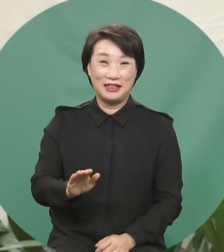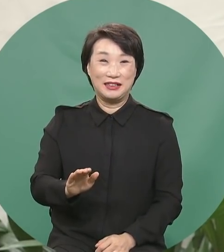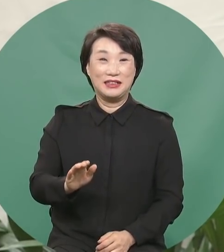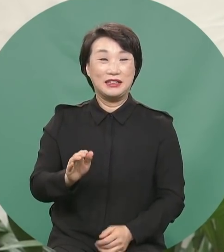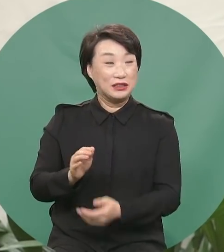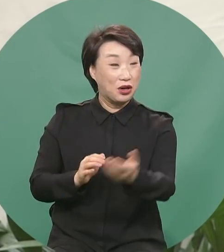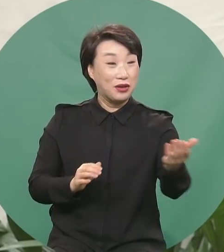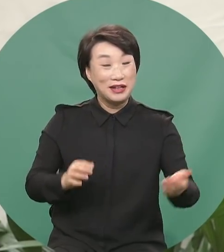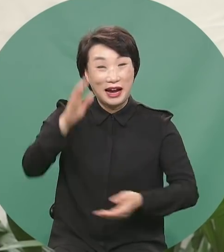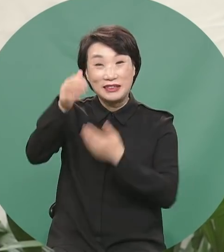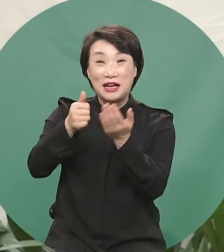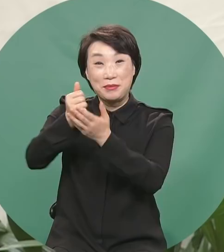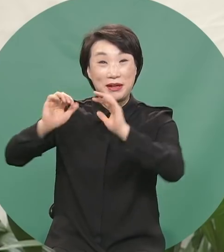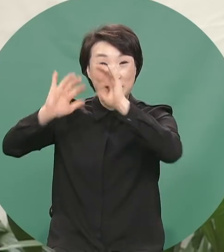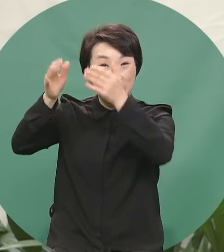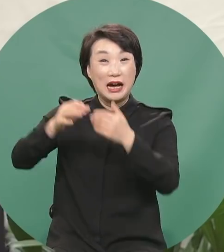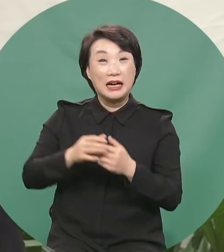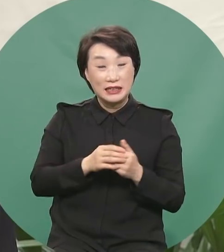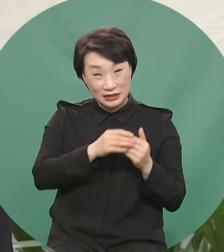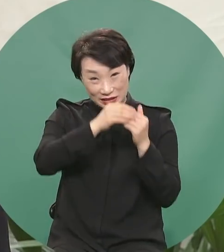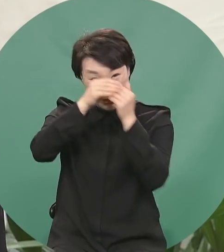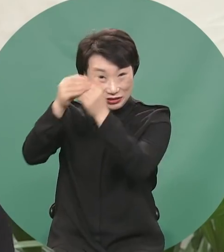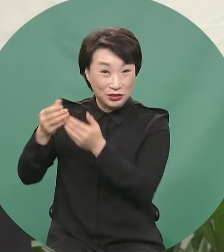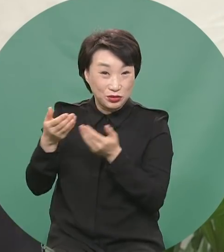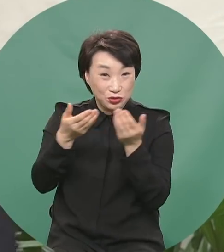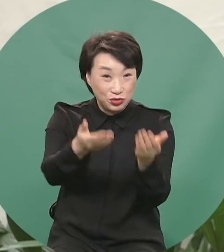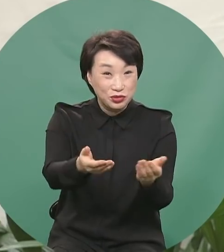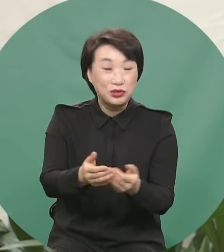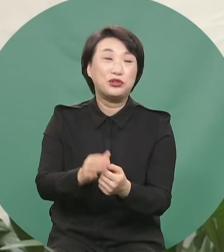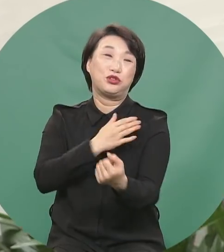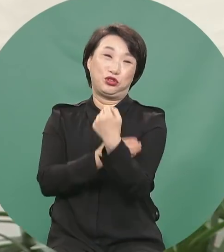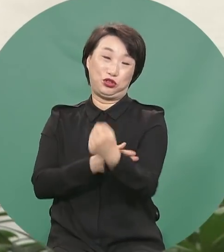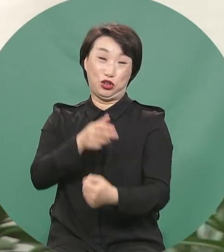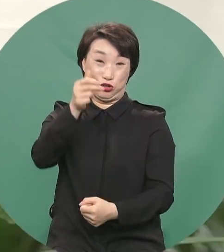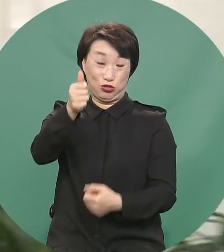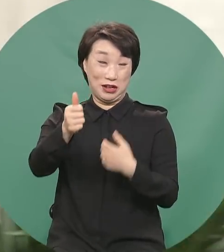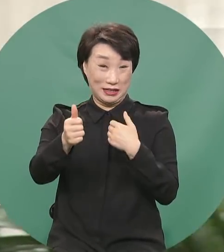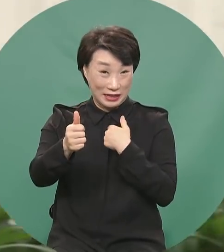생명이다. 너희를 하나님의 나라까지 줄 수 있는 능력자다.